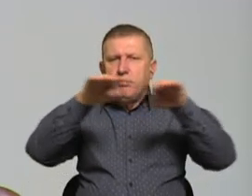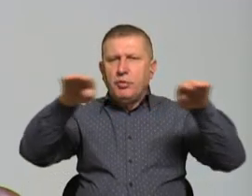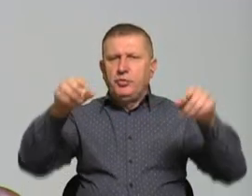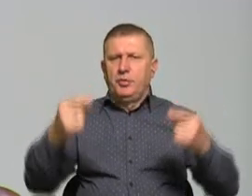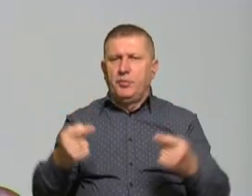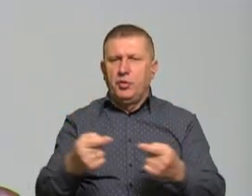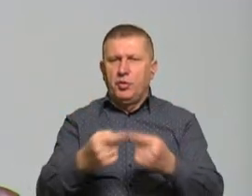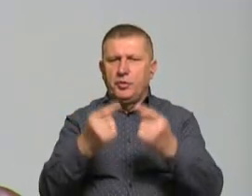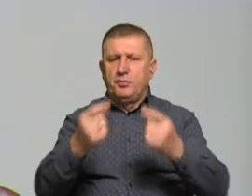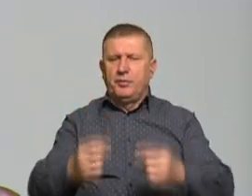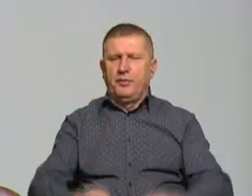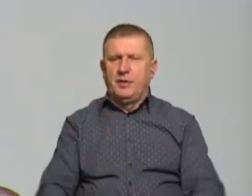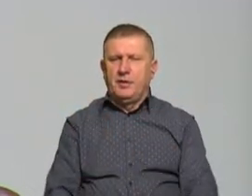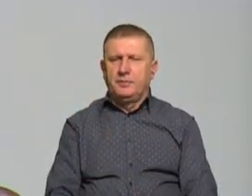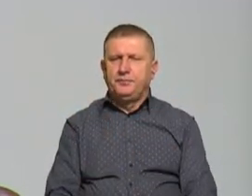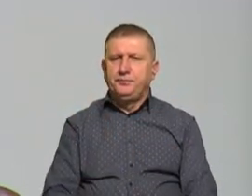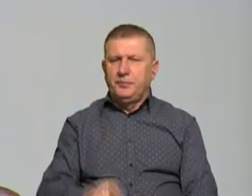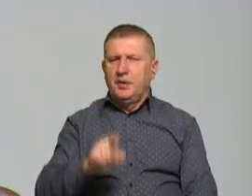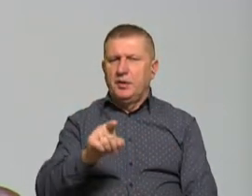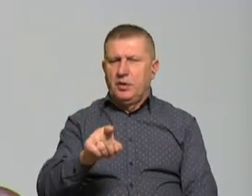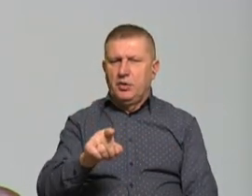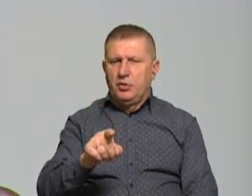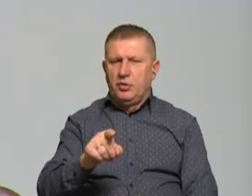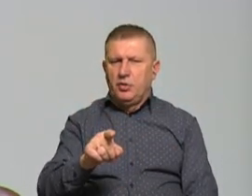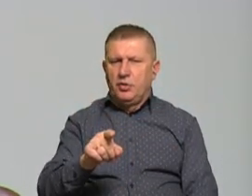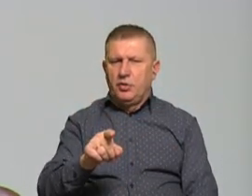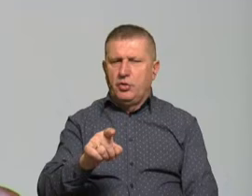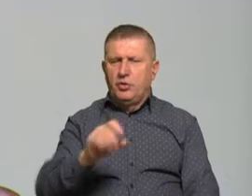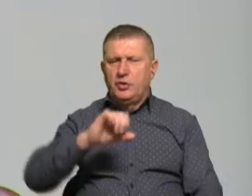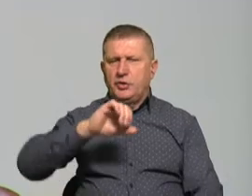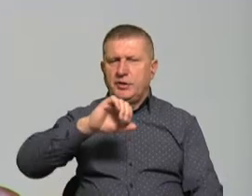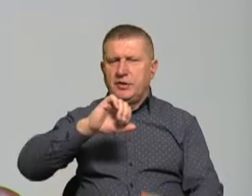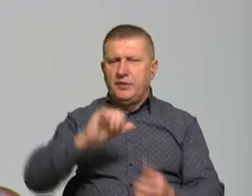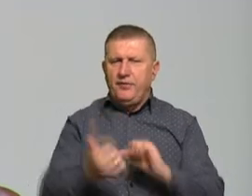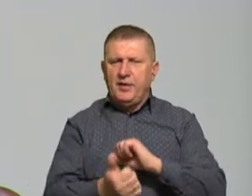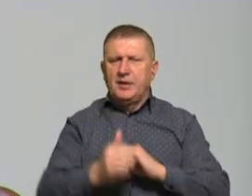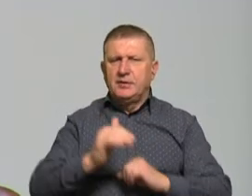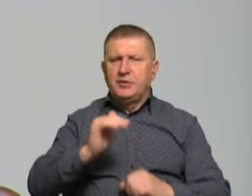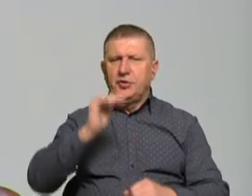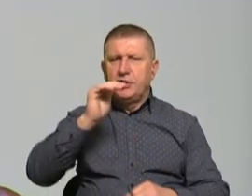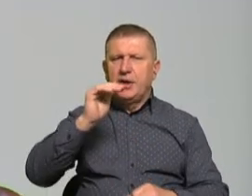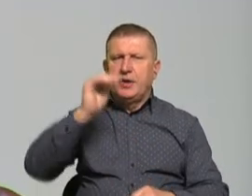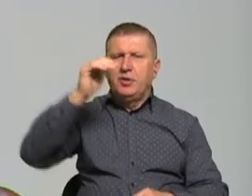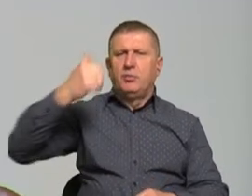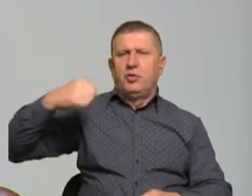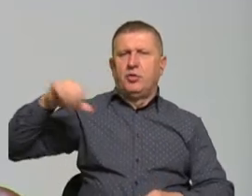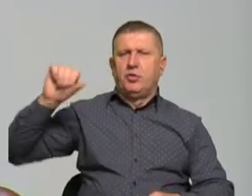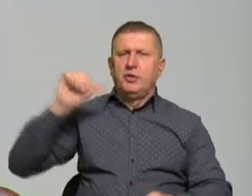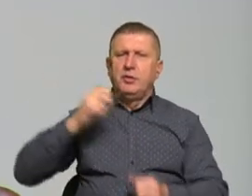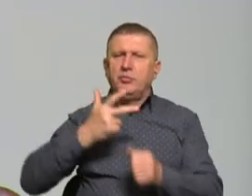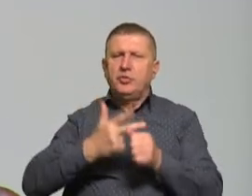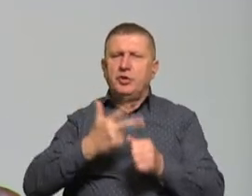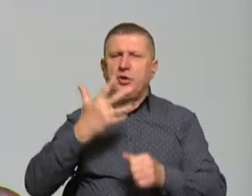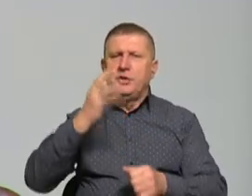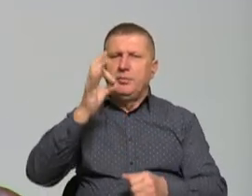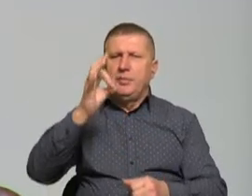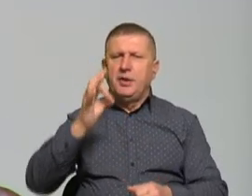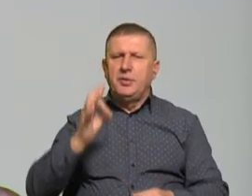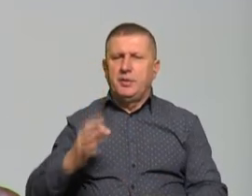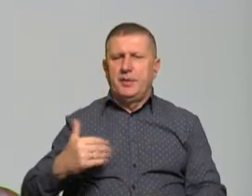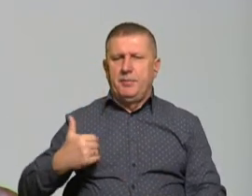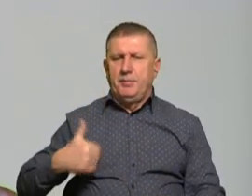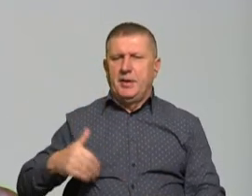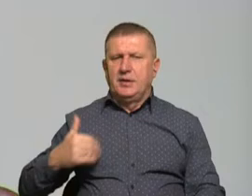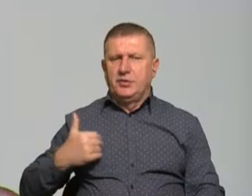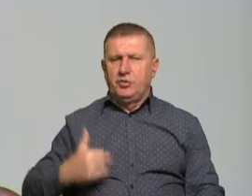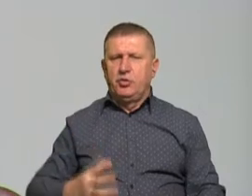recyklingu. Te wskaźniki z roku na rok się zwiększają. Za poprzedni rok to było 35%,